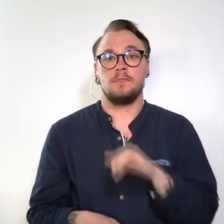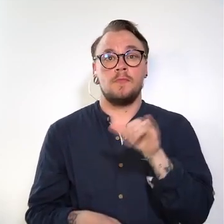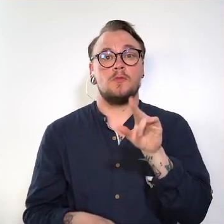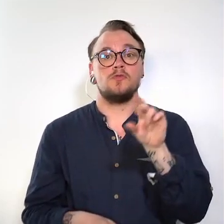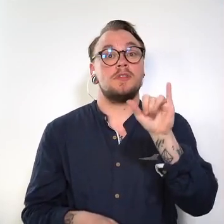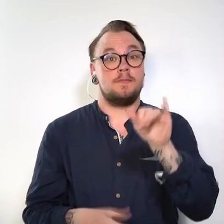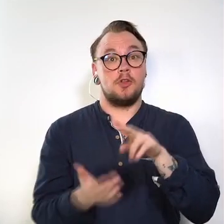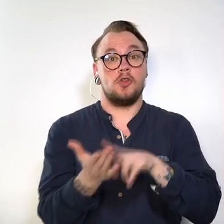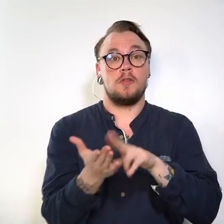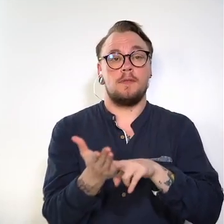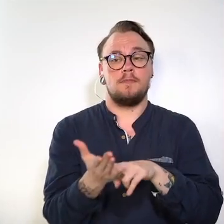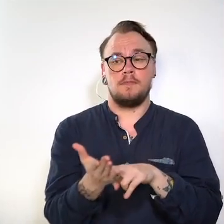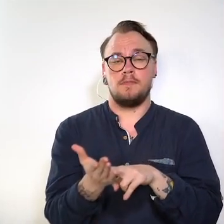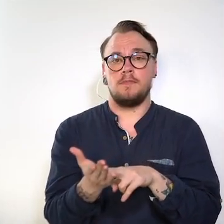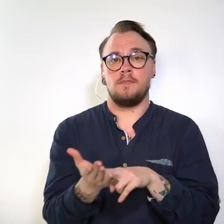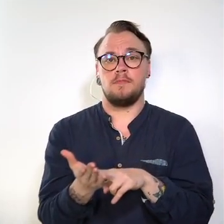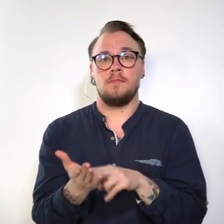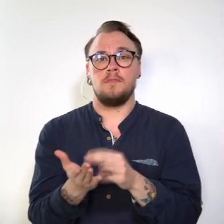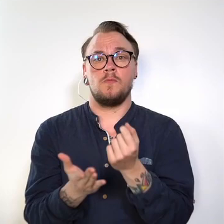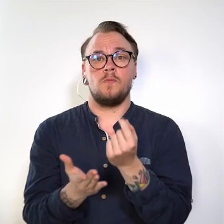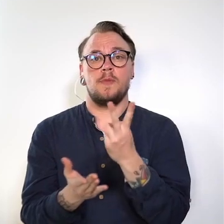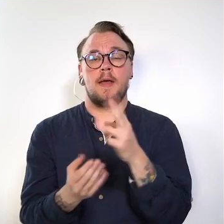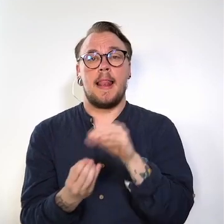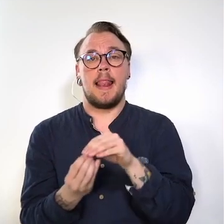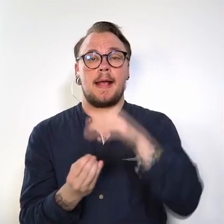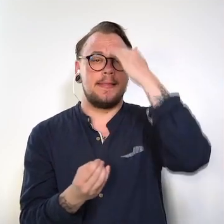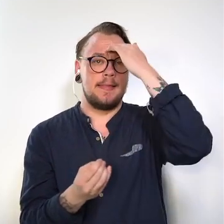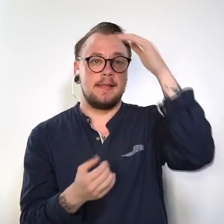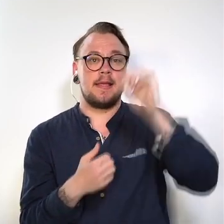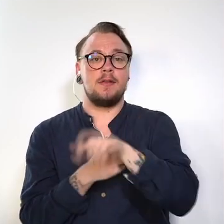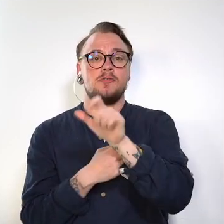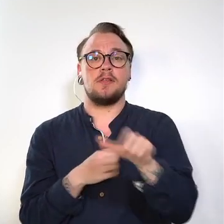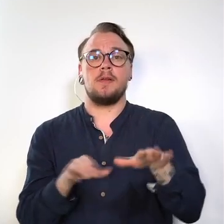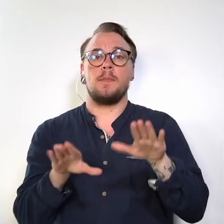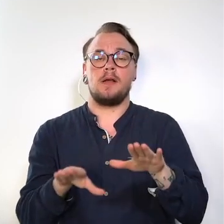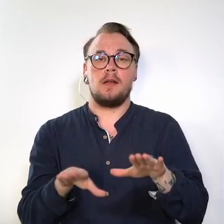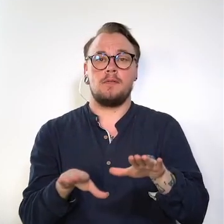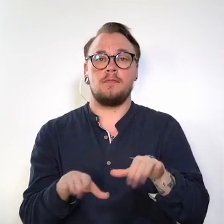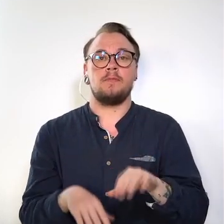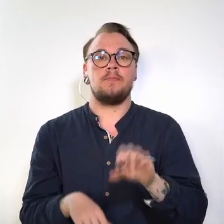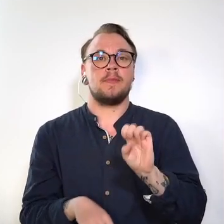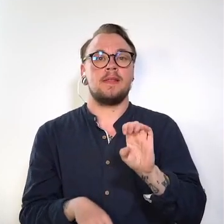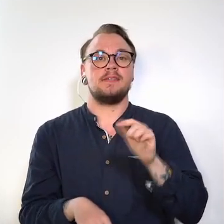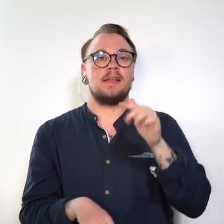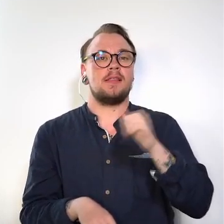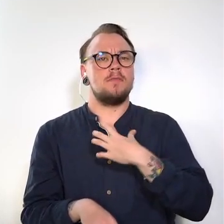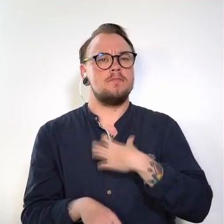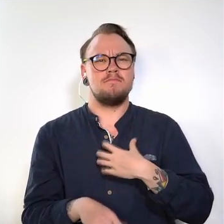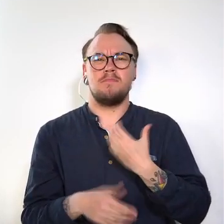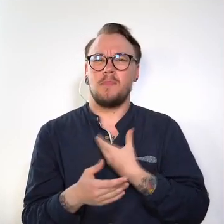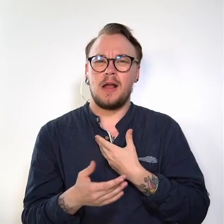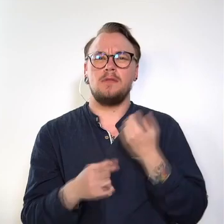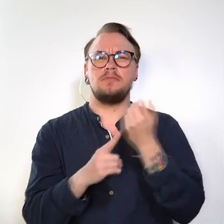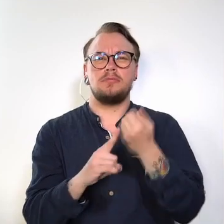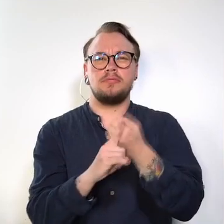edustajat oli siellä ja SETAhan teki jo aika paljon niin kuin työtä sen eteen, että lääkintöhallitukseen saatiin tämmöinen monipohjainen työryhmä. Aluksi